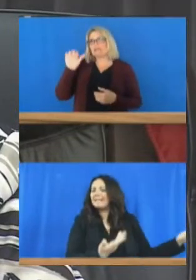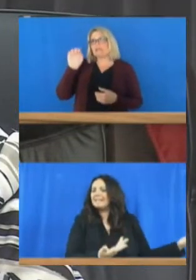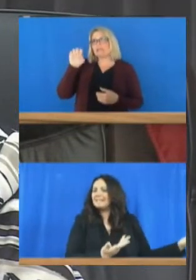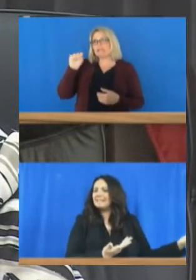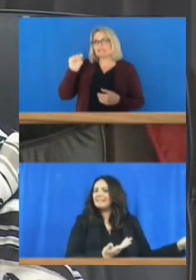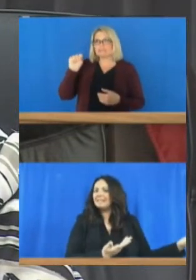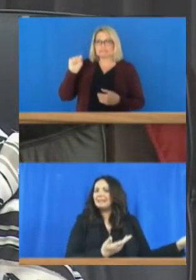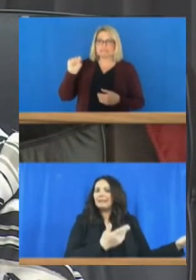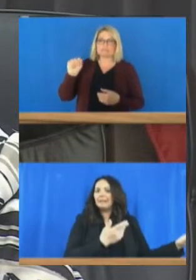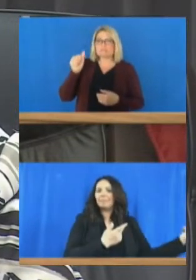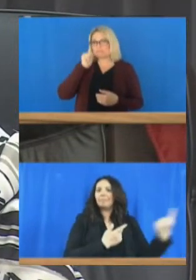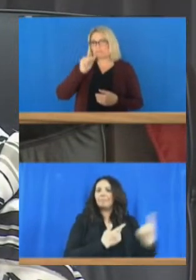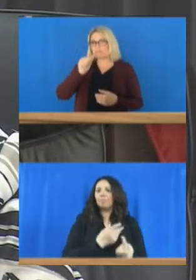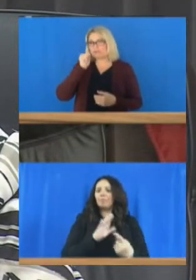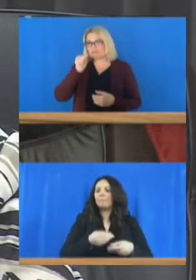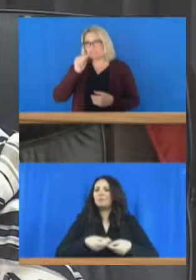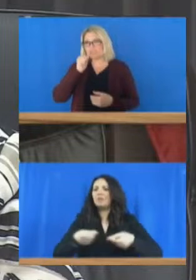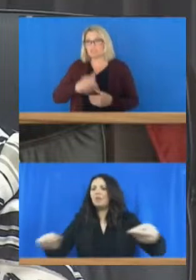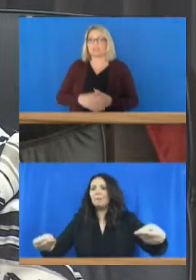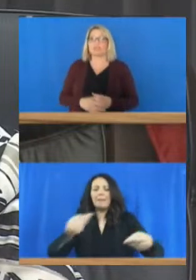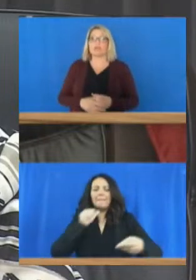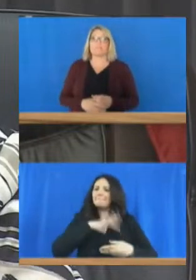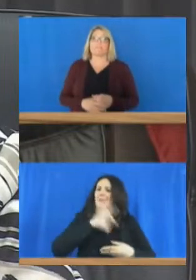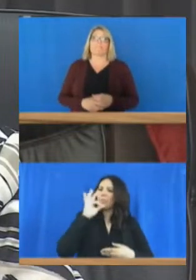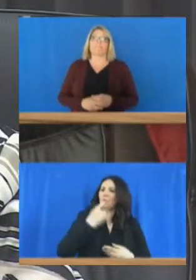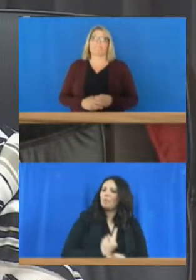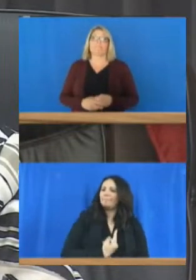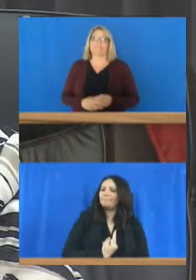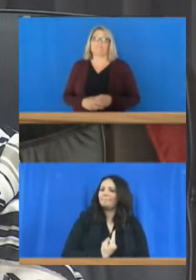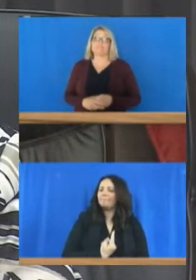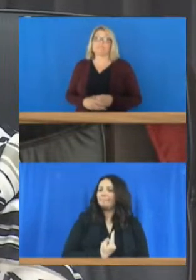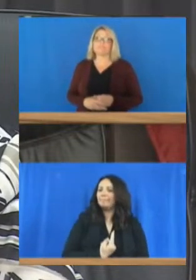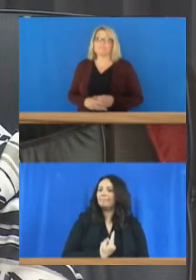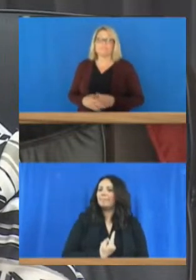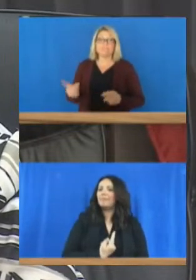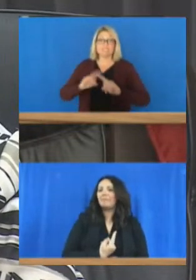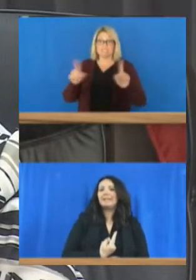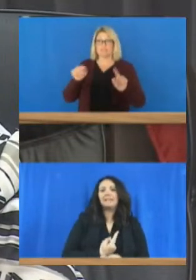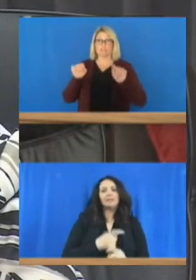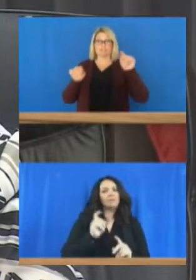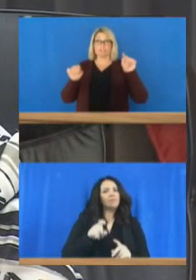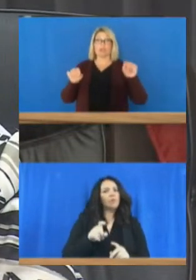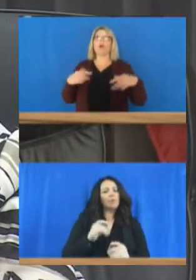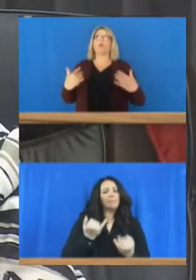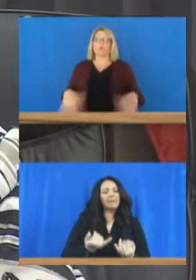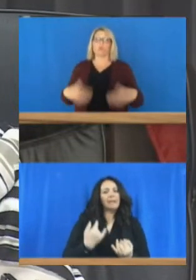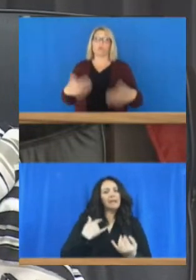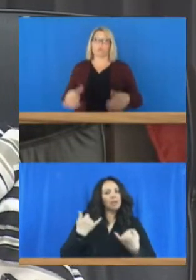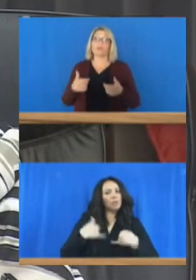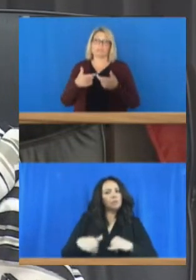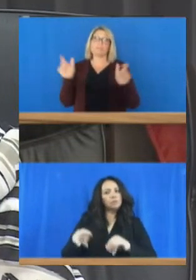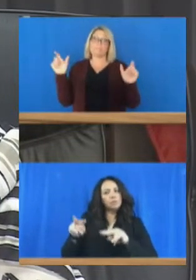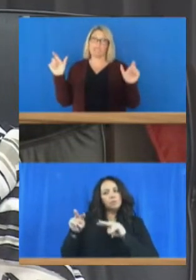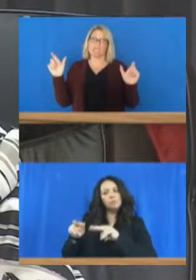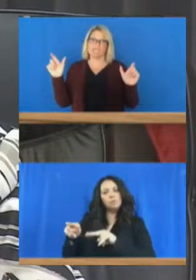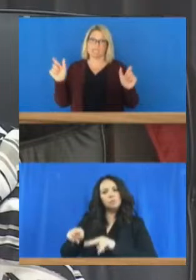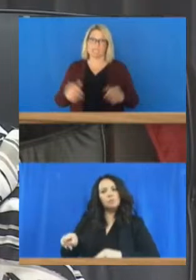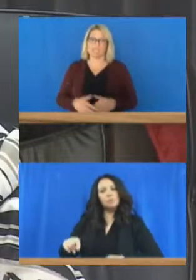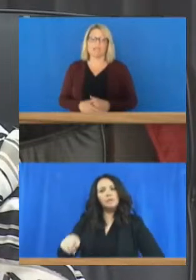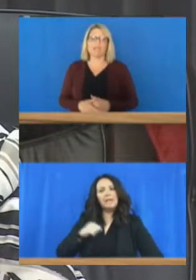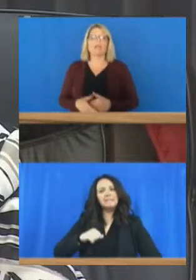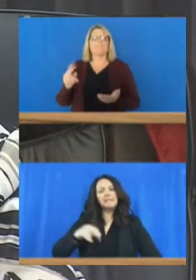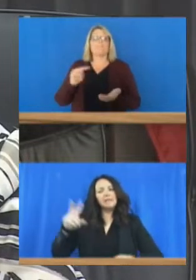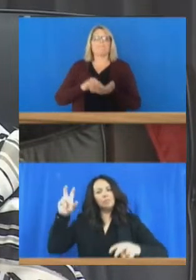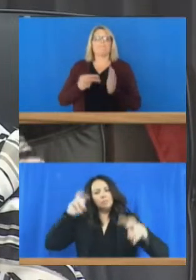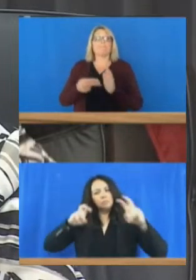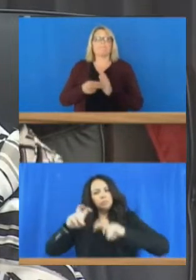Alors, les risques maintenant sont vraiment élevés, pas non juste à Nouvelle-Écosse, mais dans d'autres endroits et avec les variants en ce moment-ci.